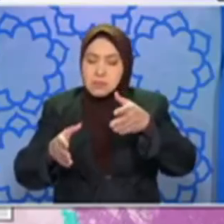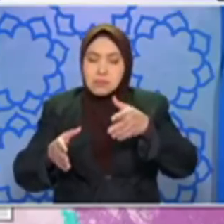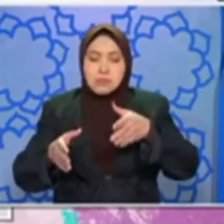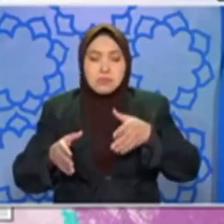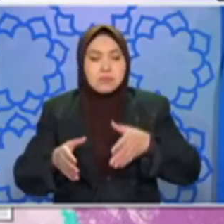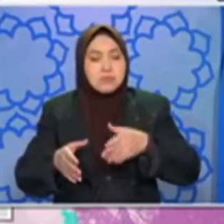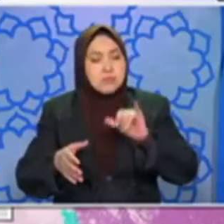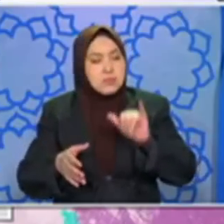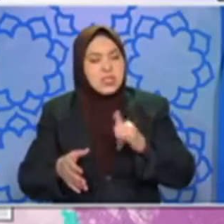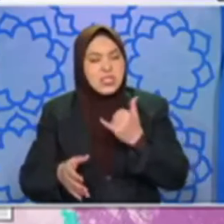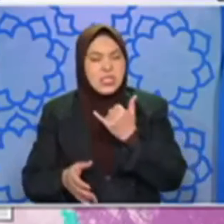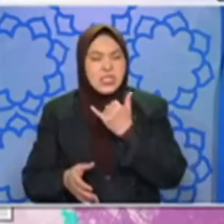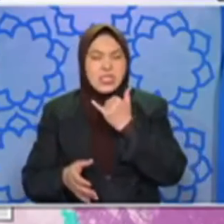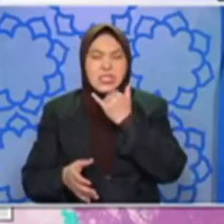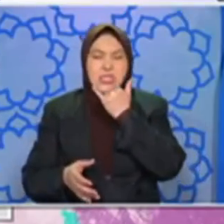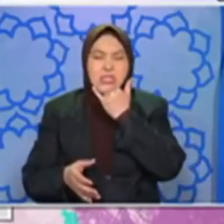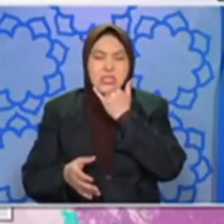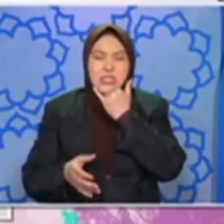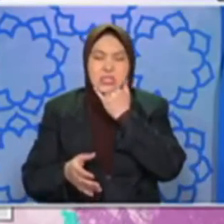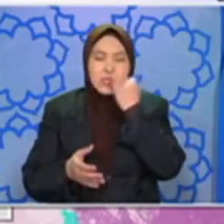وساء